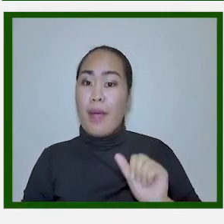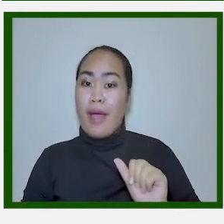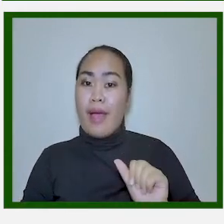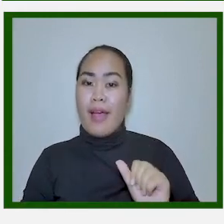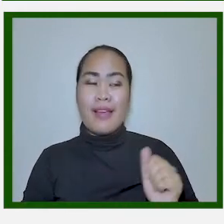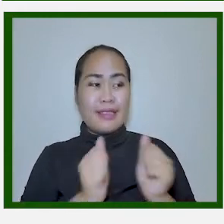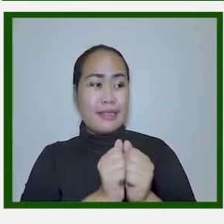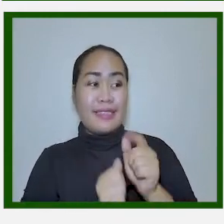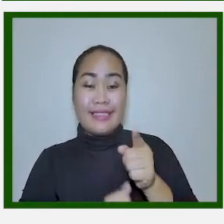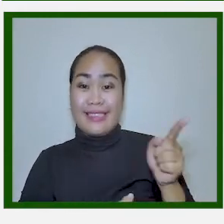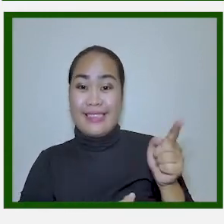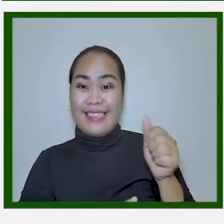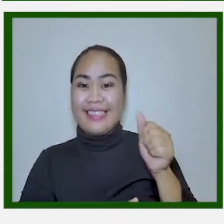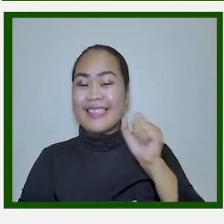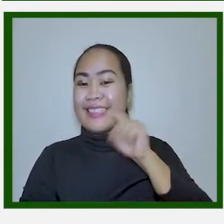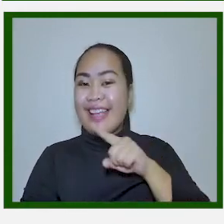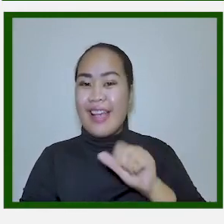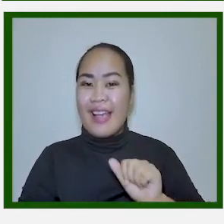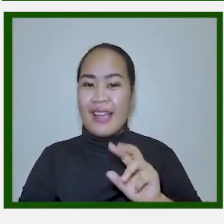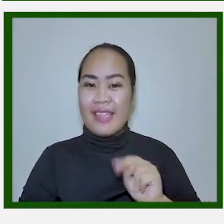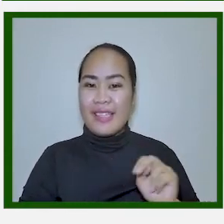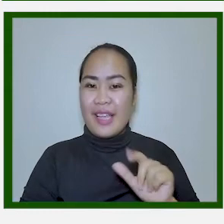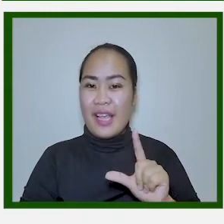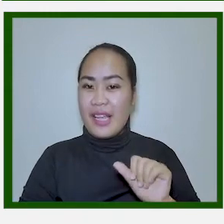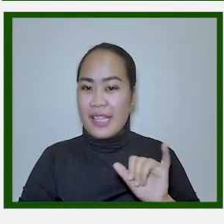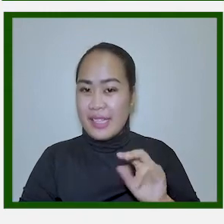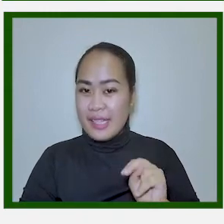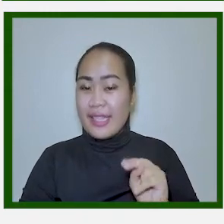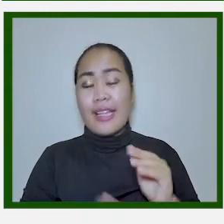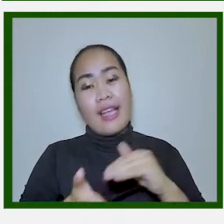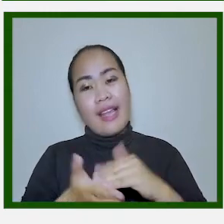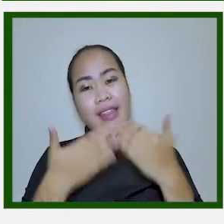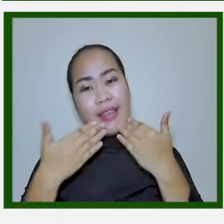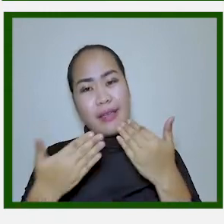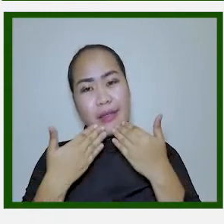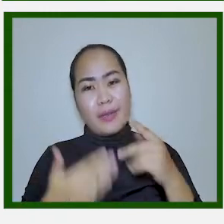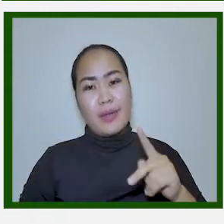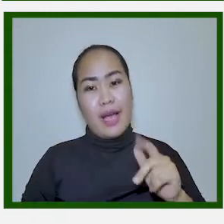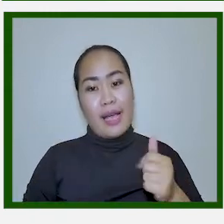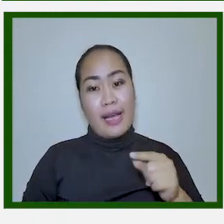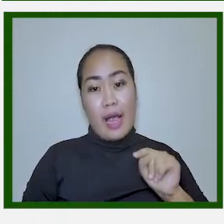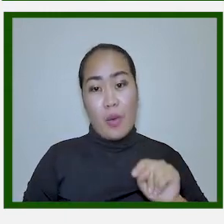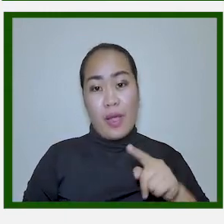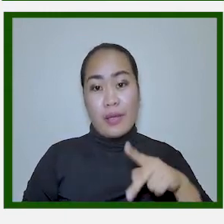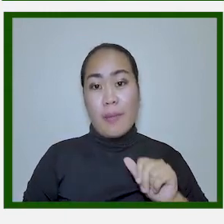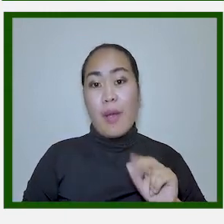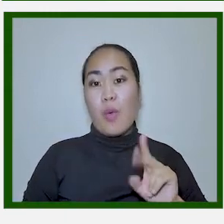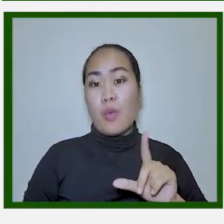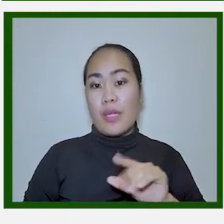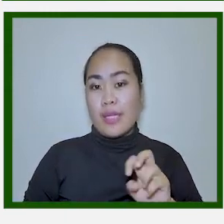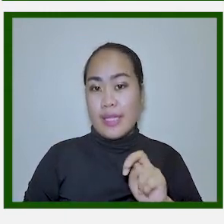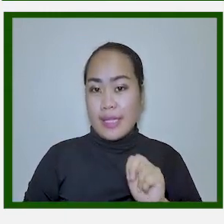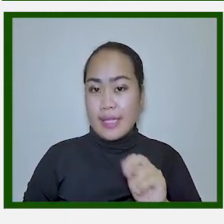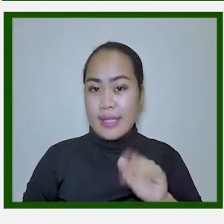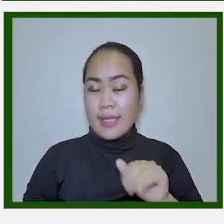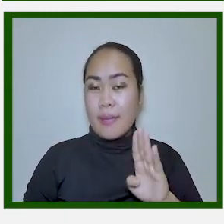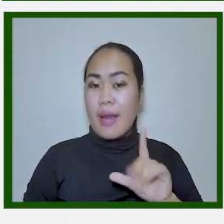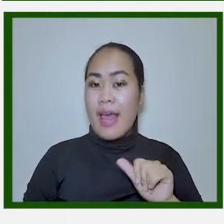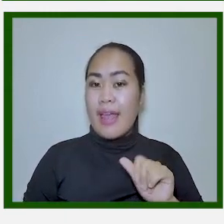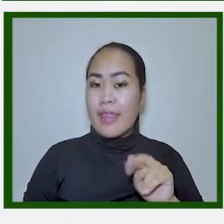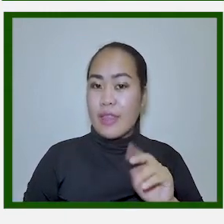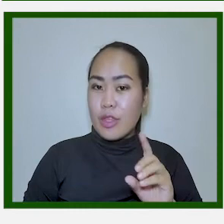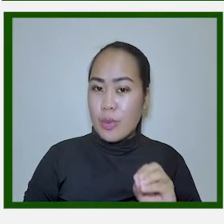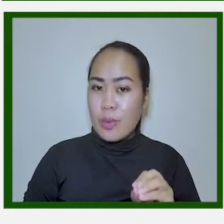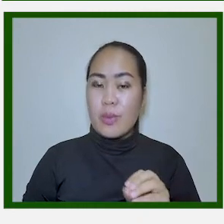Zumba na 'yan. So kami nagpapasalamat kina Kagawad Pauline Blando at sa bumubuo ng ating Violence Against Women and